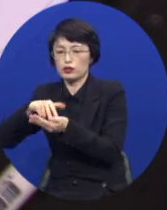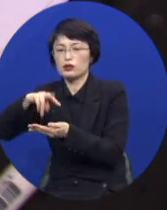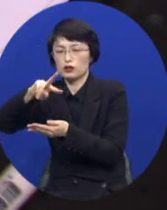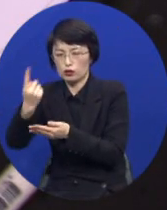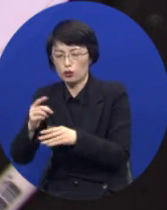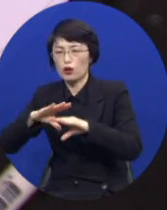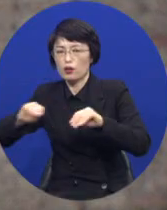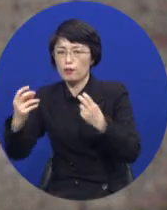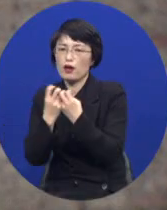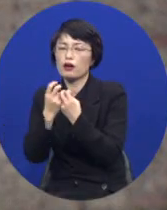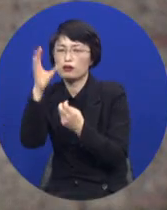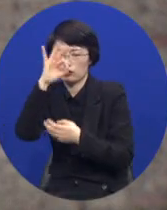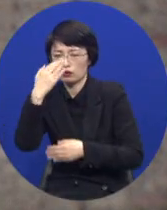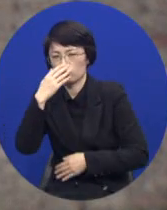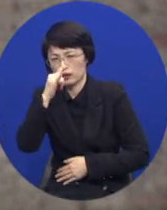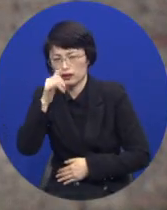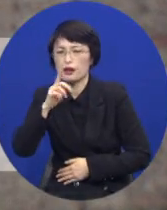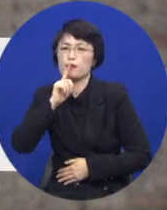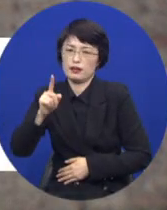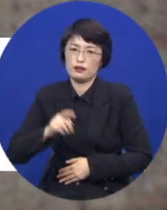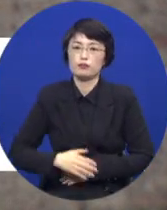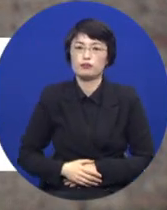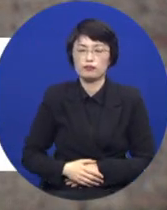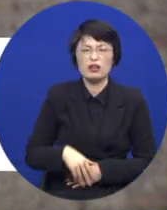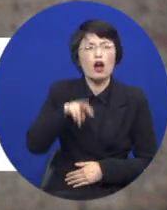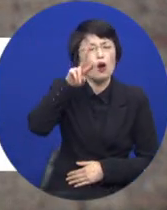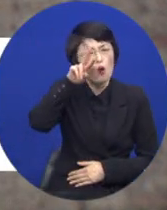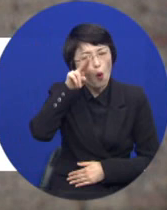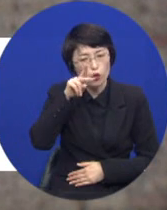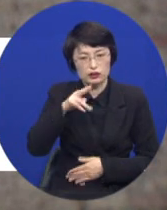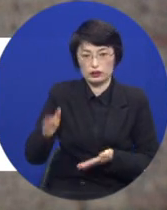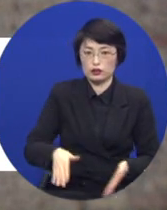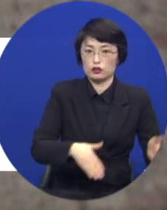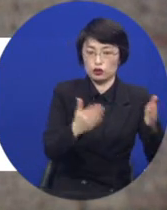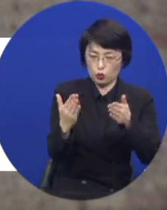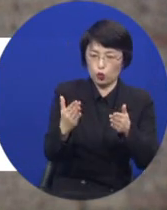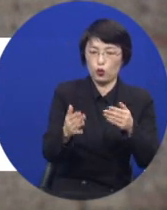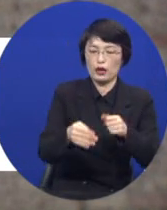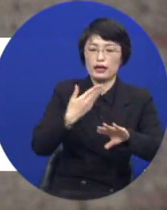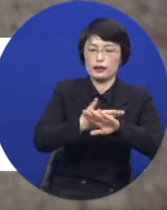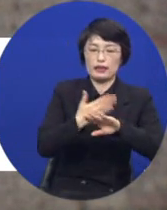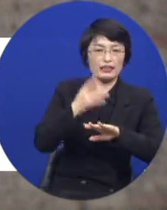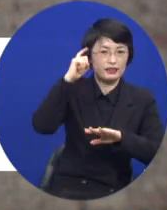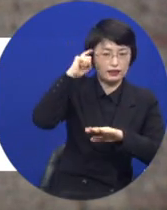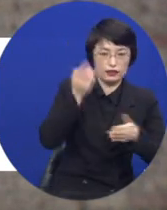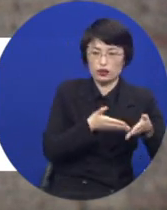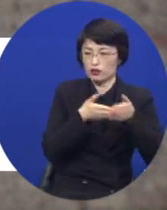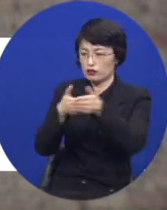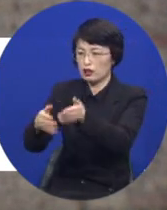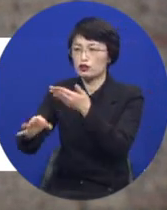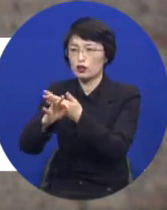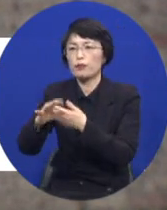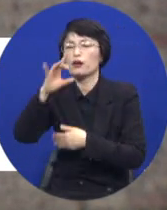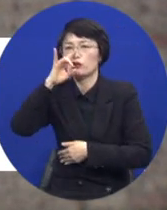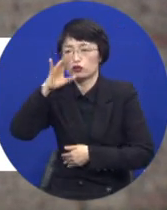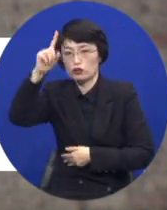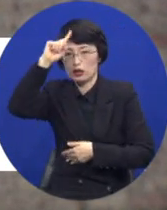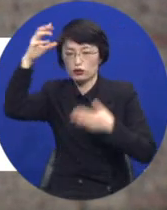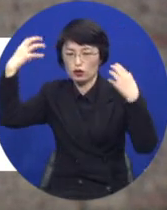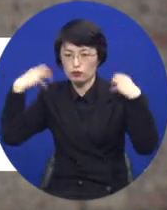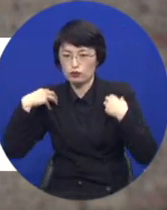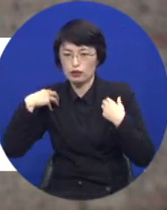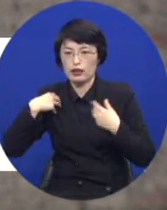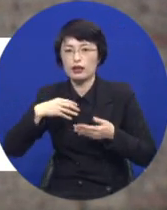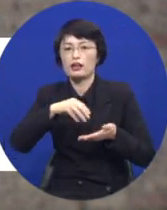밝혔습니다 혹시라도 이제 제주도가 또 다른 의견을 제시할 경우에 그런 부분은 중앙정부가 참고를